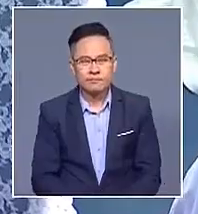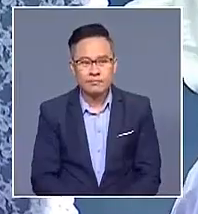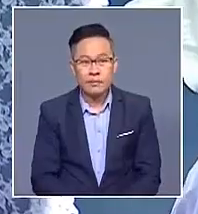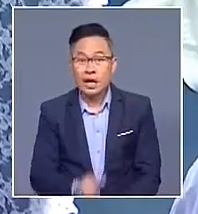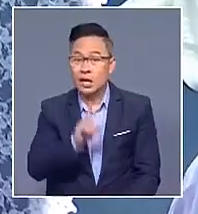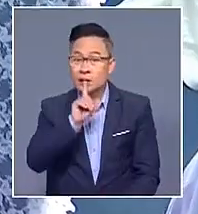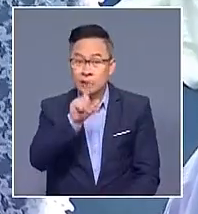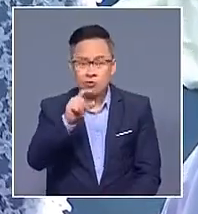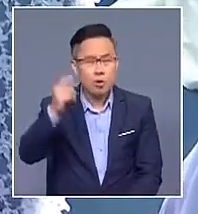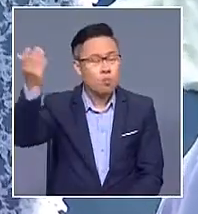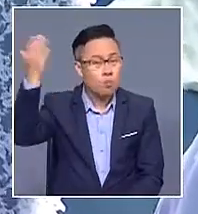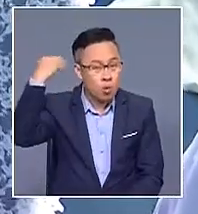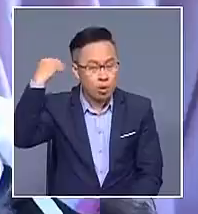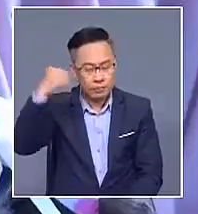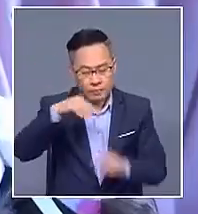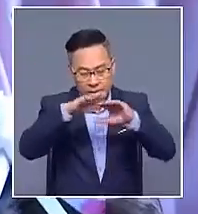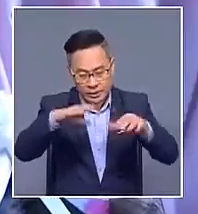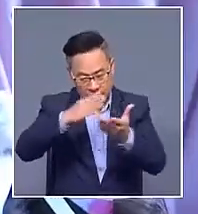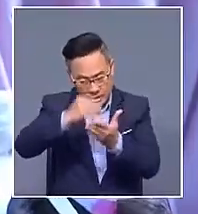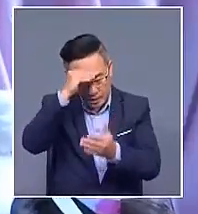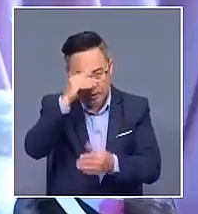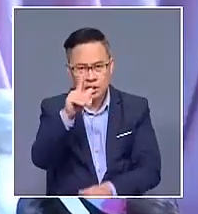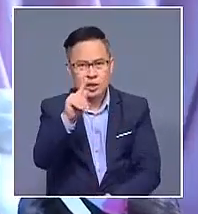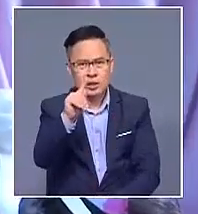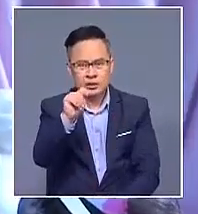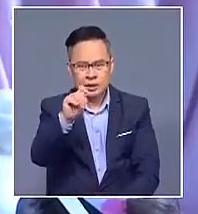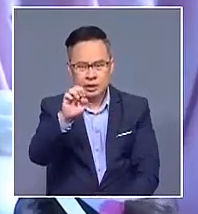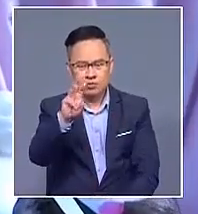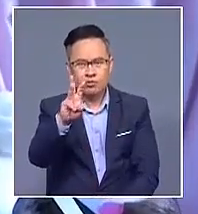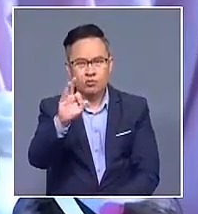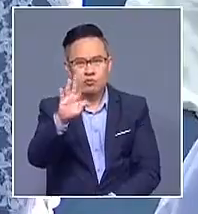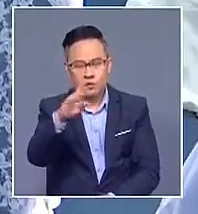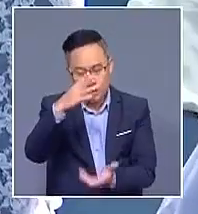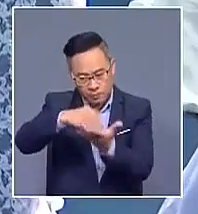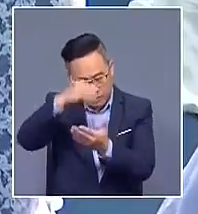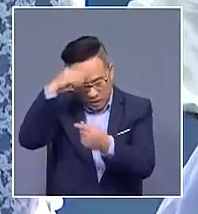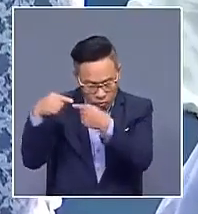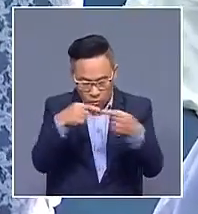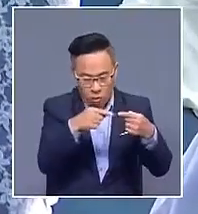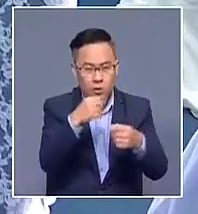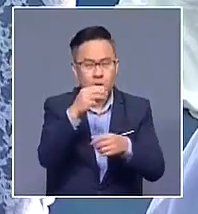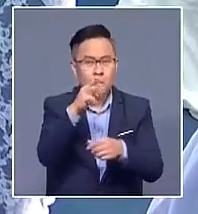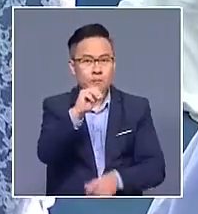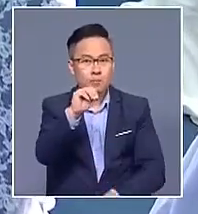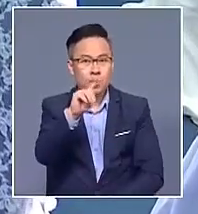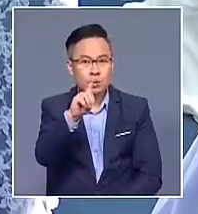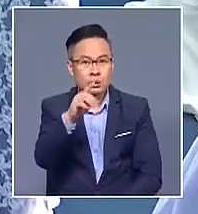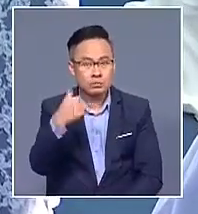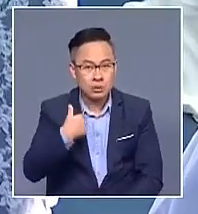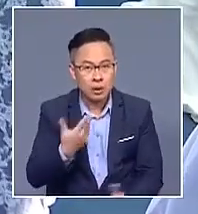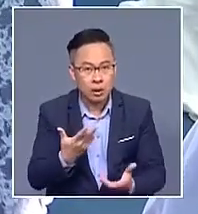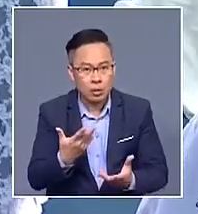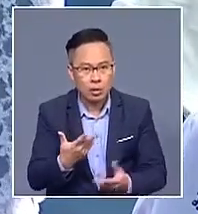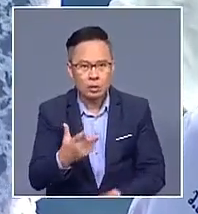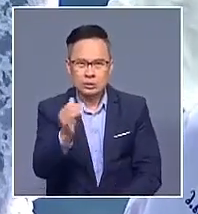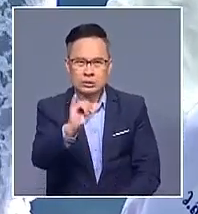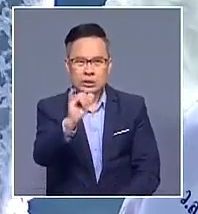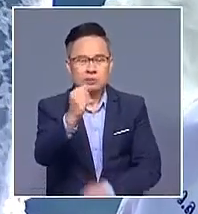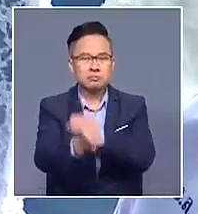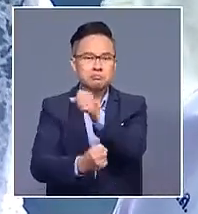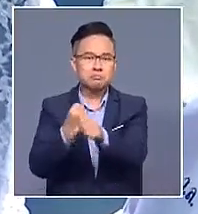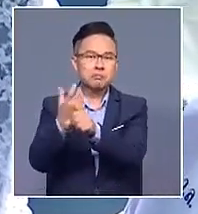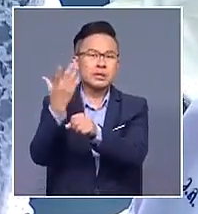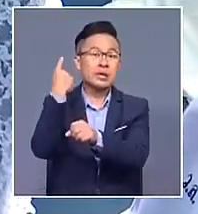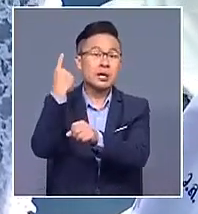ที่ใช้วิธีการติวฟรีแบบนี้เนี่ยสอบเข้าที่อื่นเป็นยังไงบ้างคะ dealfree.com เพิ่งเข้ามาเมื่อปีที่แล้ว